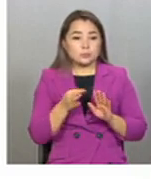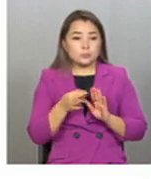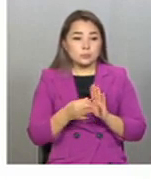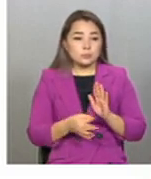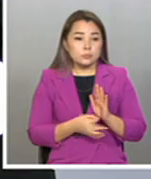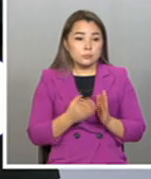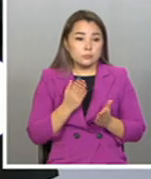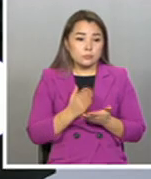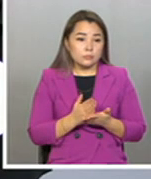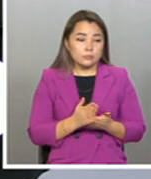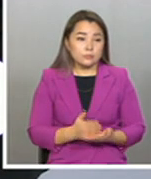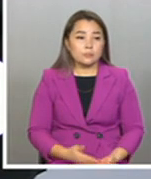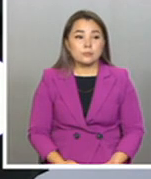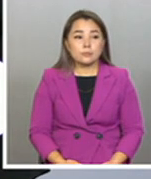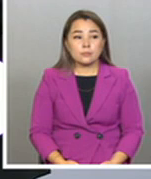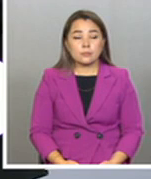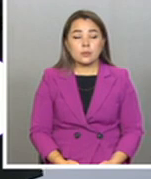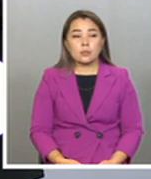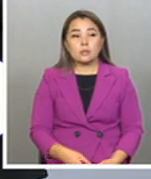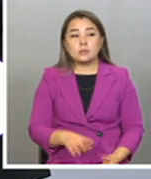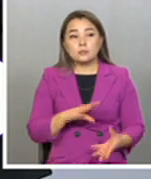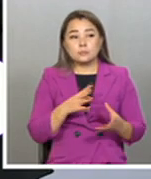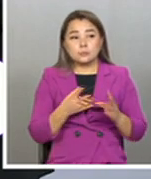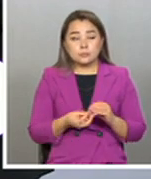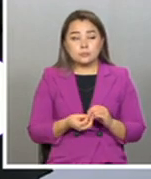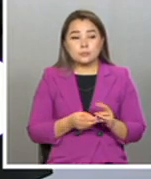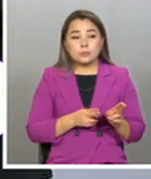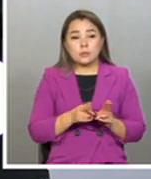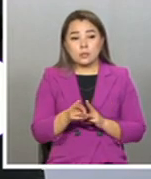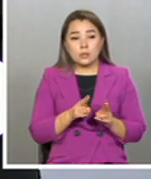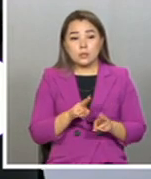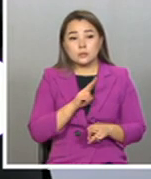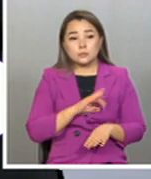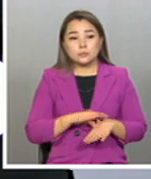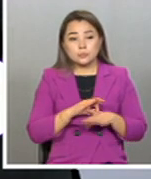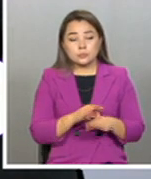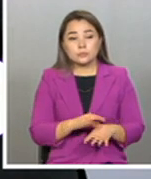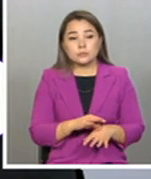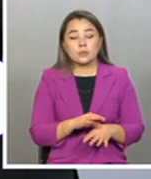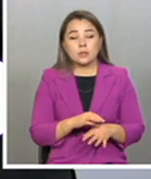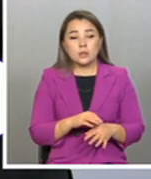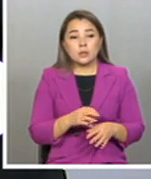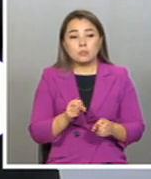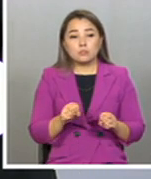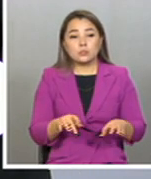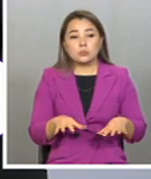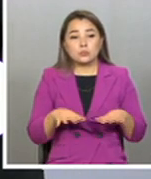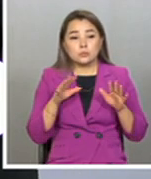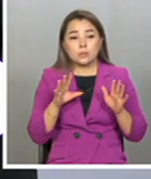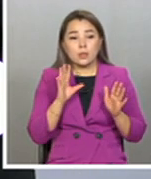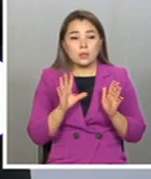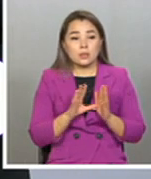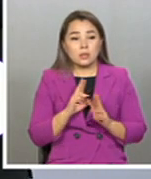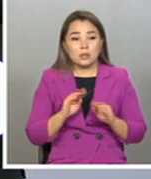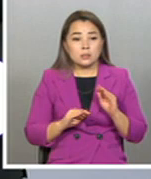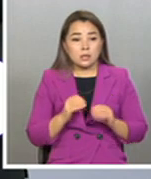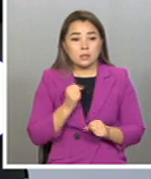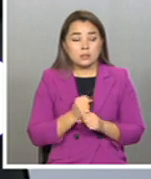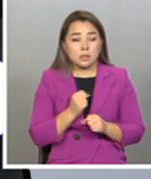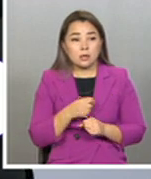табылады. Жалпы, бұл турбинасын қозғалысқа келтіретін, яғни будың кинетикалық энергиясы, олар бір